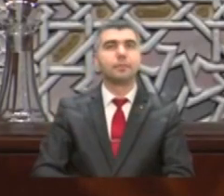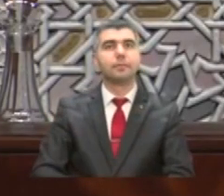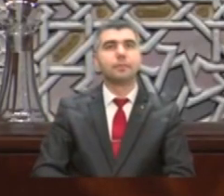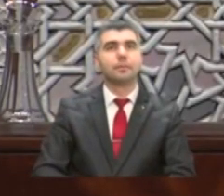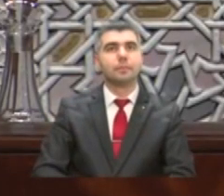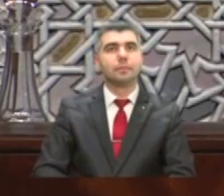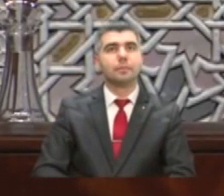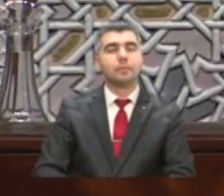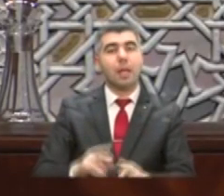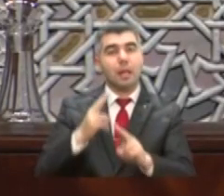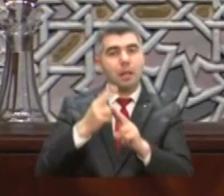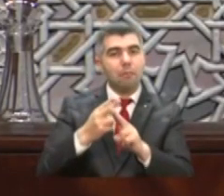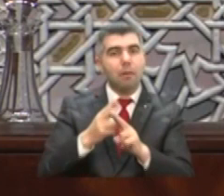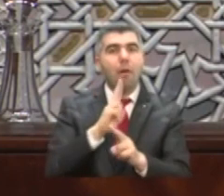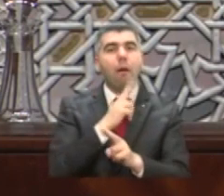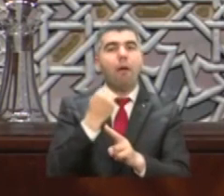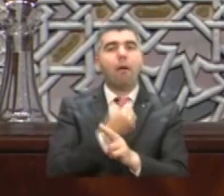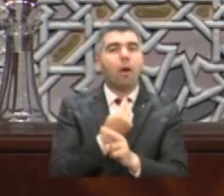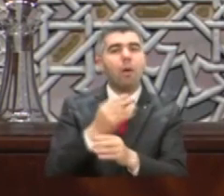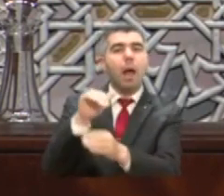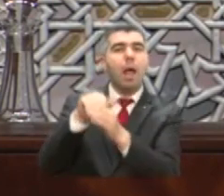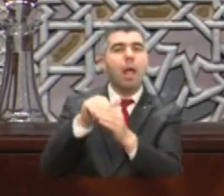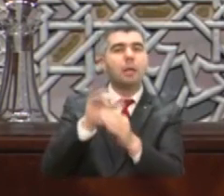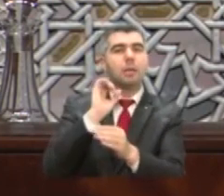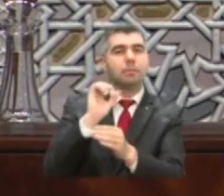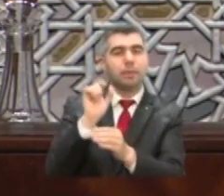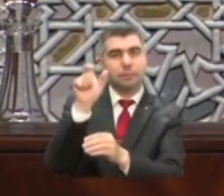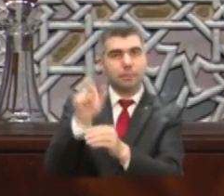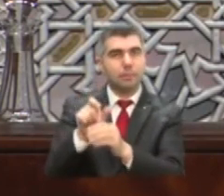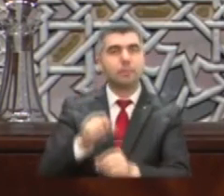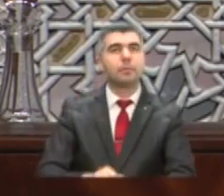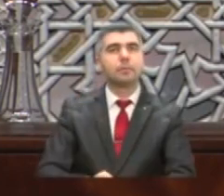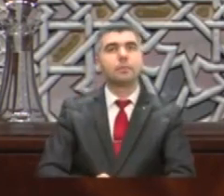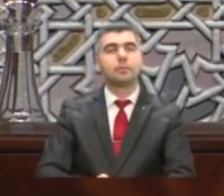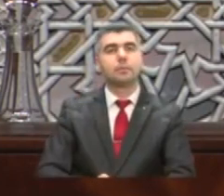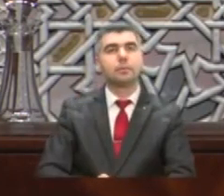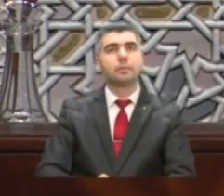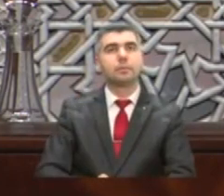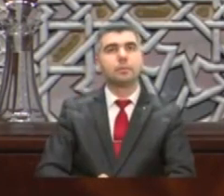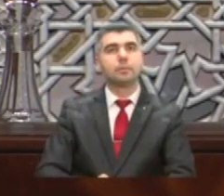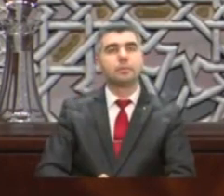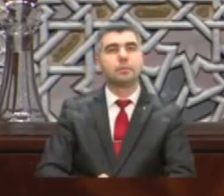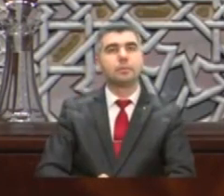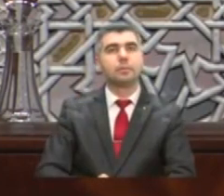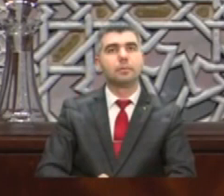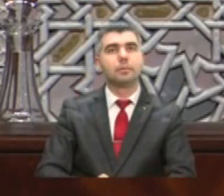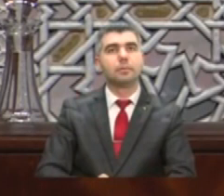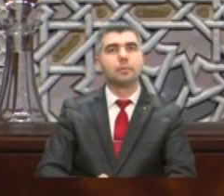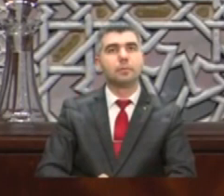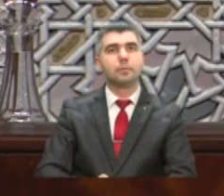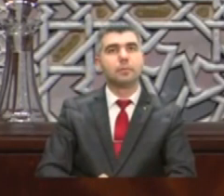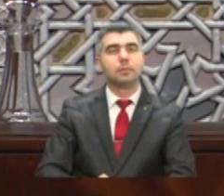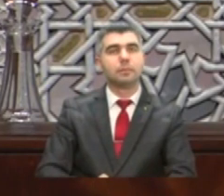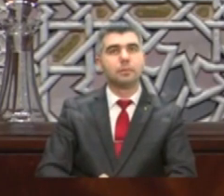باسم فرق ومجموعات الاغلبيه، الكلمه للسيد النائب